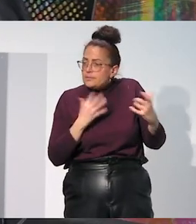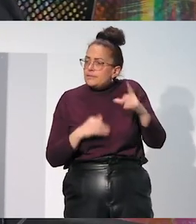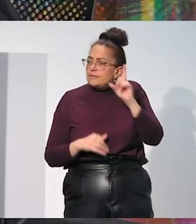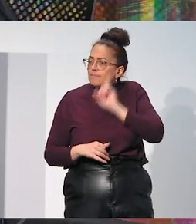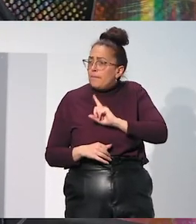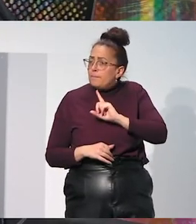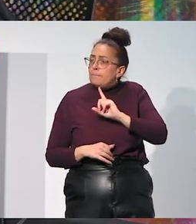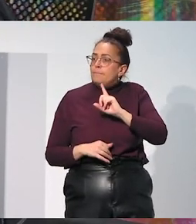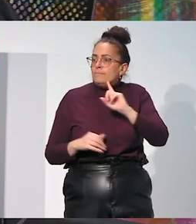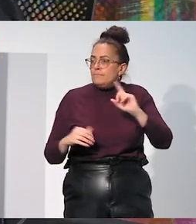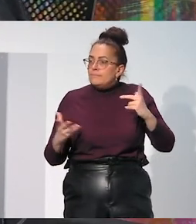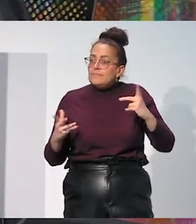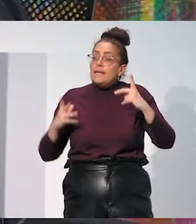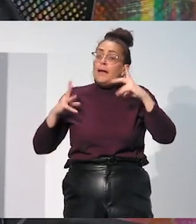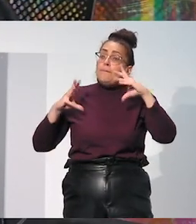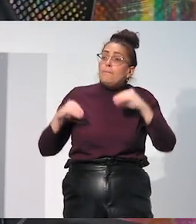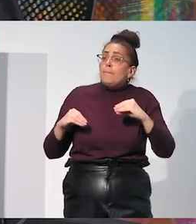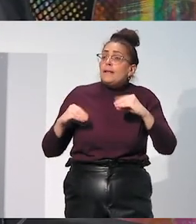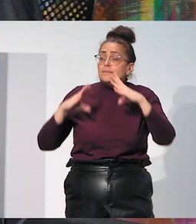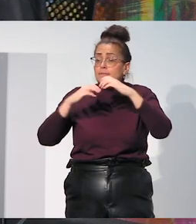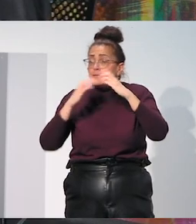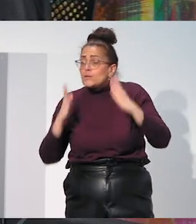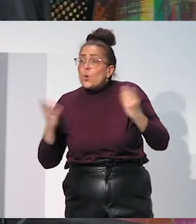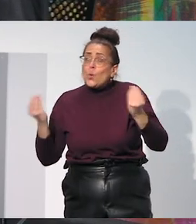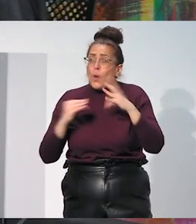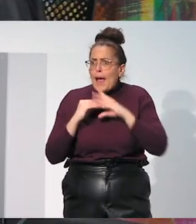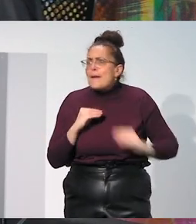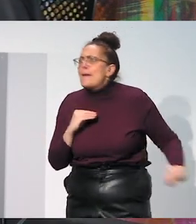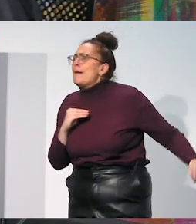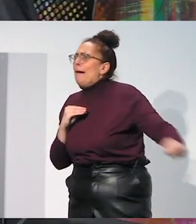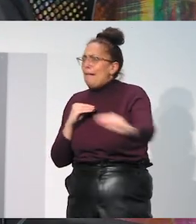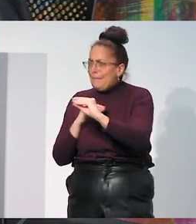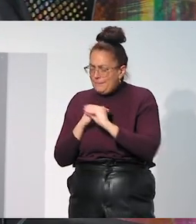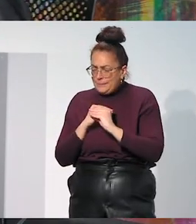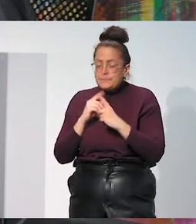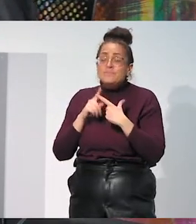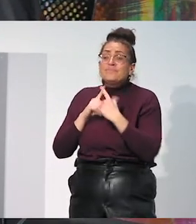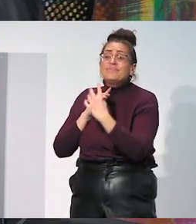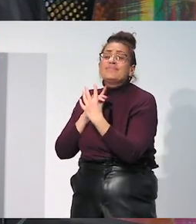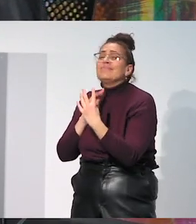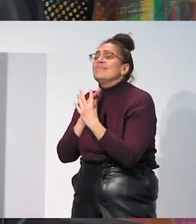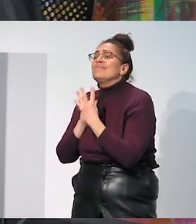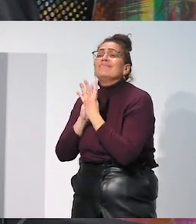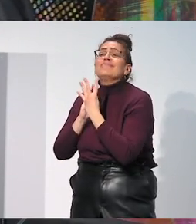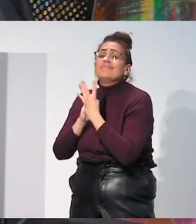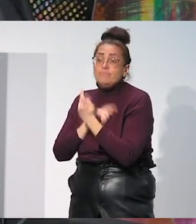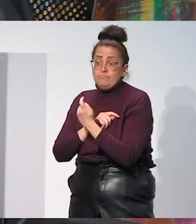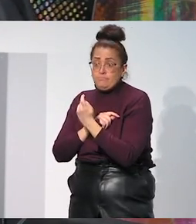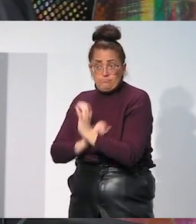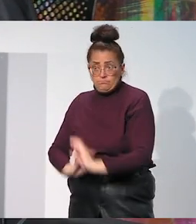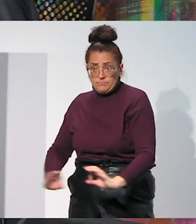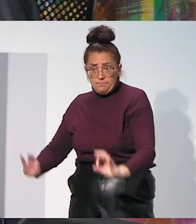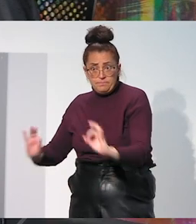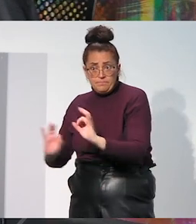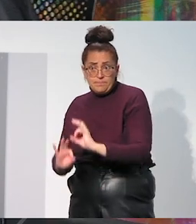certes géographiquement, c'est écrit, isolée des autres, parce que c'est ainsi, chacun a